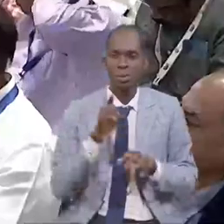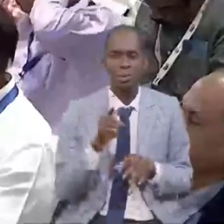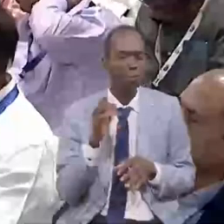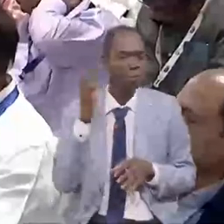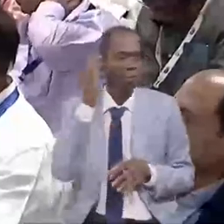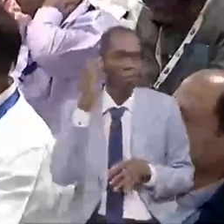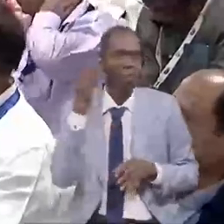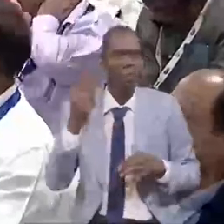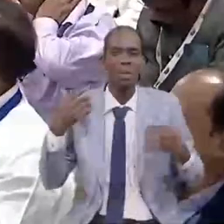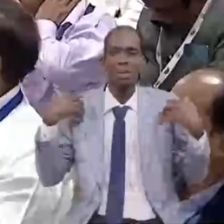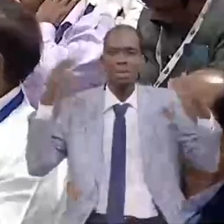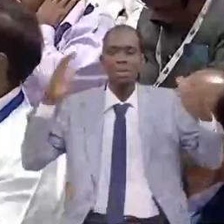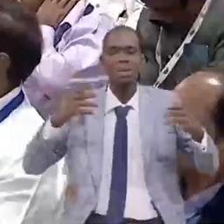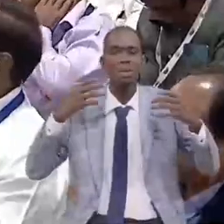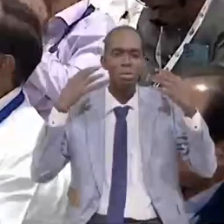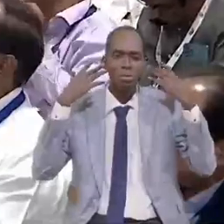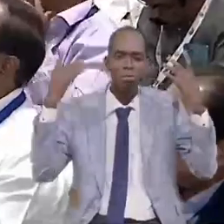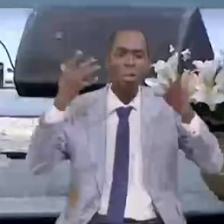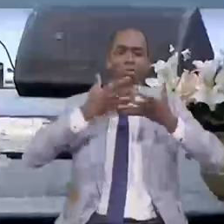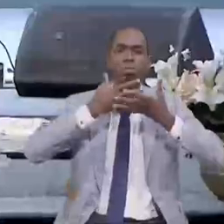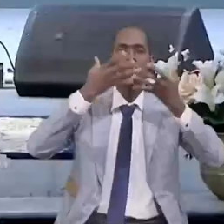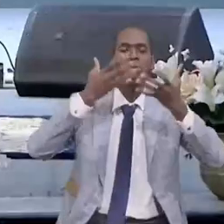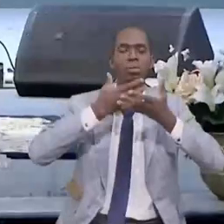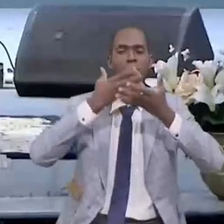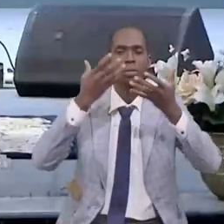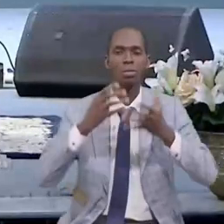Est-ce que vous entendez ces anges crier?